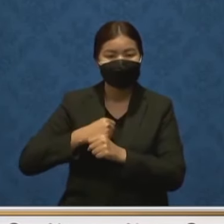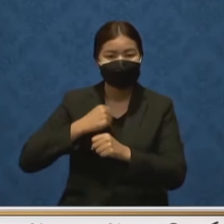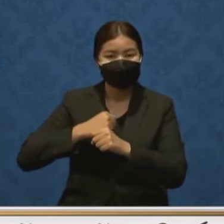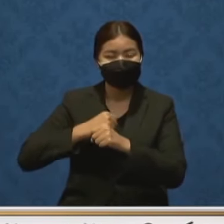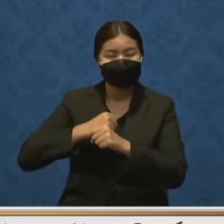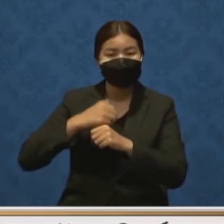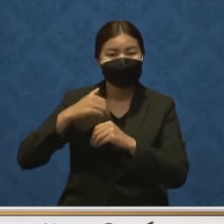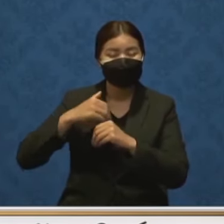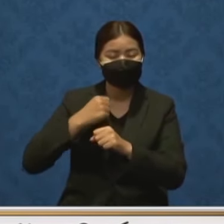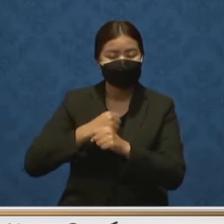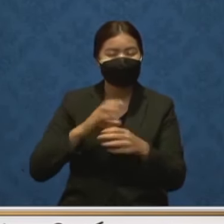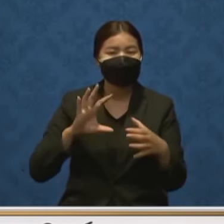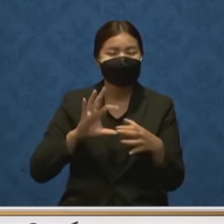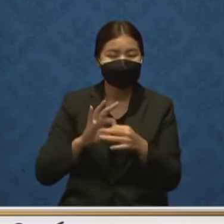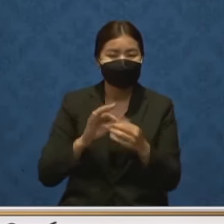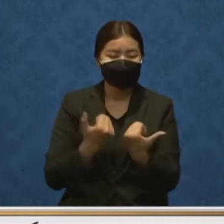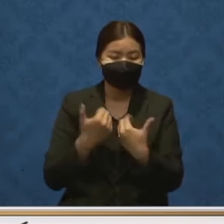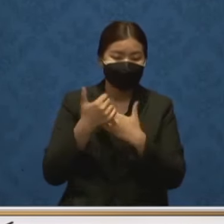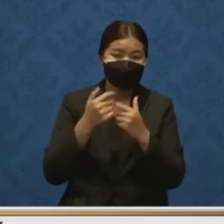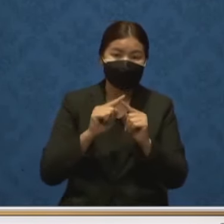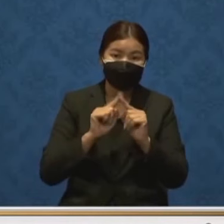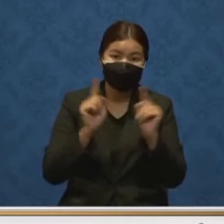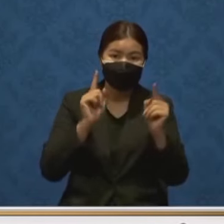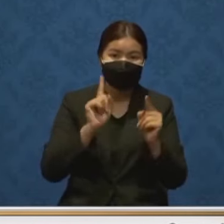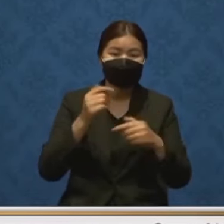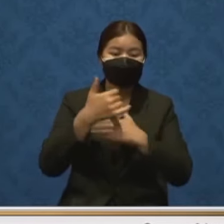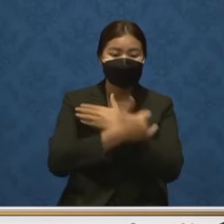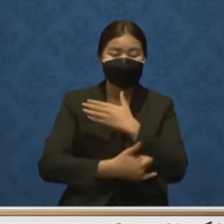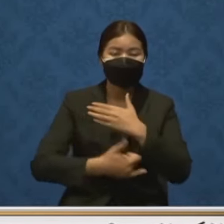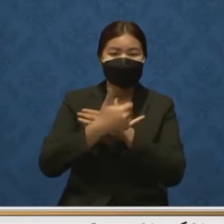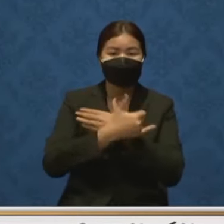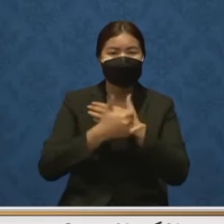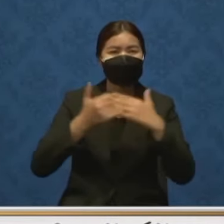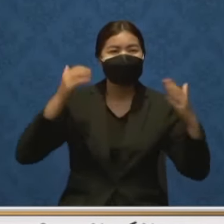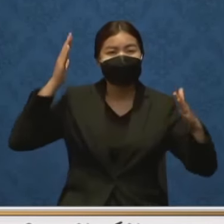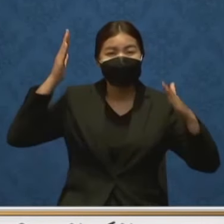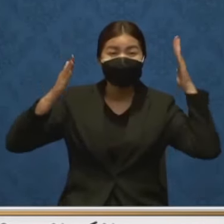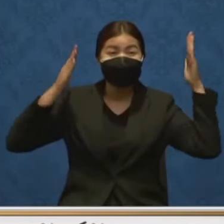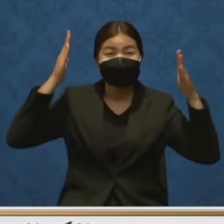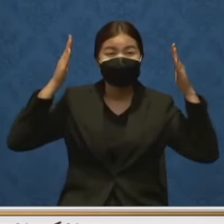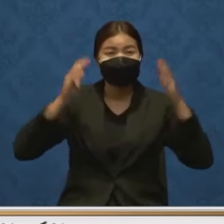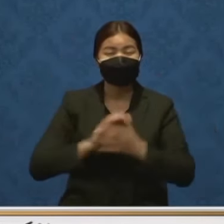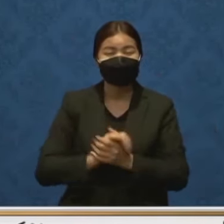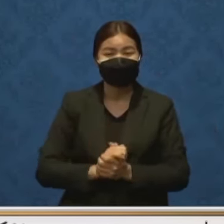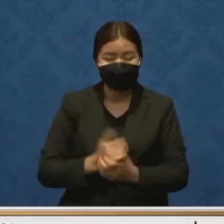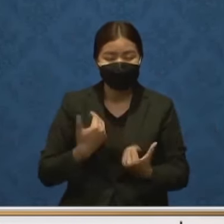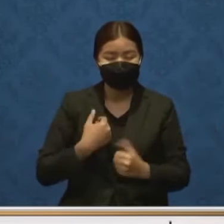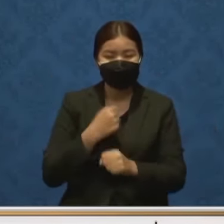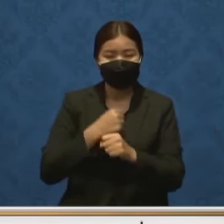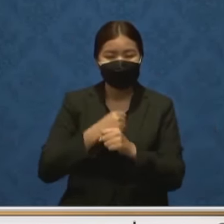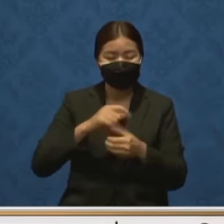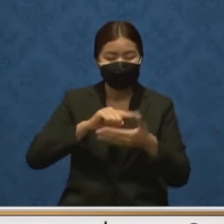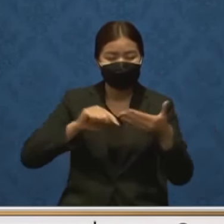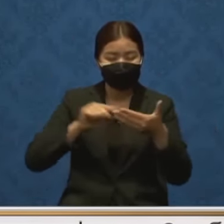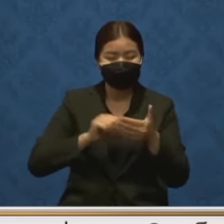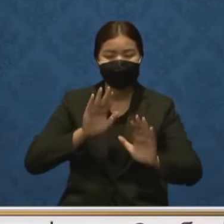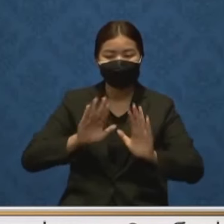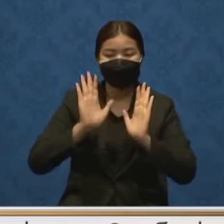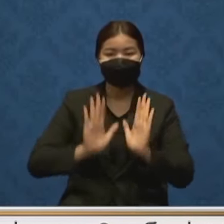นี้ค่ะต่างกับประเทศอินโดนีเซียเขาสามารถสร้างเครือข่ายสังเกตการณ์เลือกตั้งได้ครบทุกหน่วยนะคะ 500ประเทศ